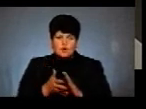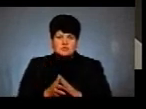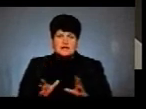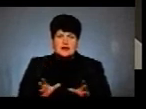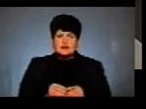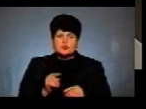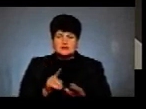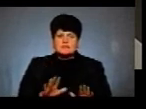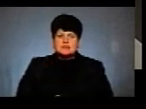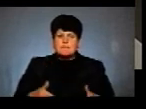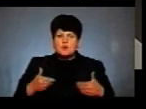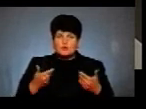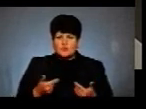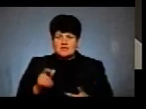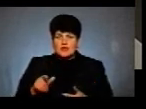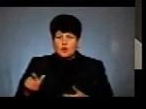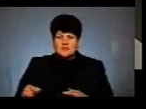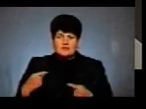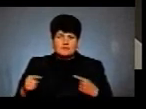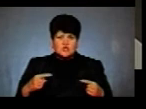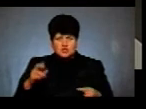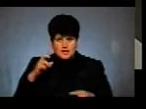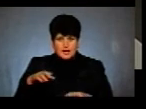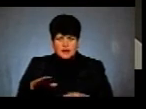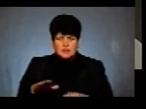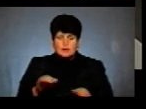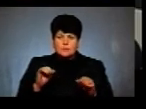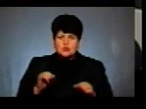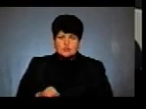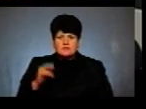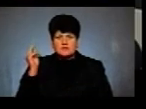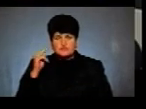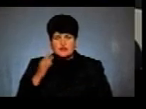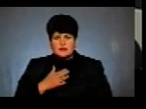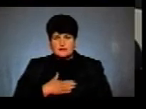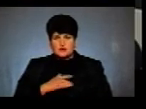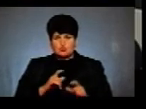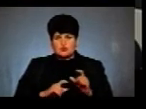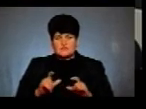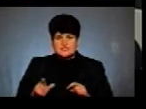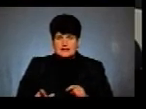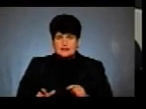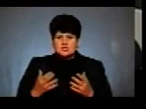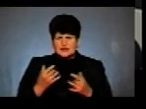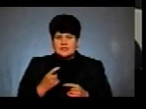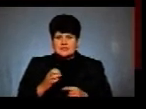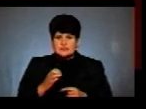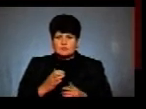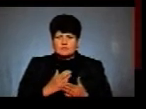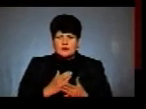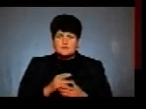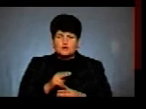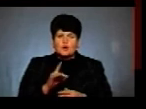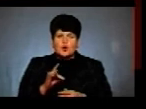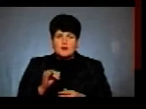тим запропонувати громадянам інших країн можливість навчання в нашому університеті. Ще декілька секунд маємо. Петро Романович, як у